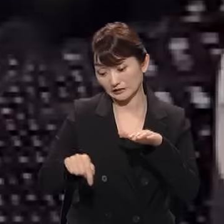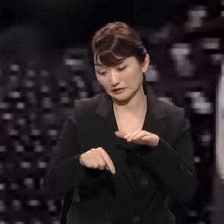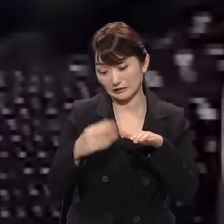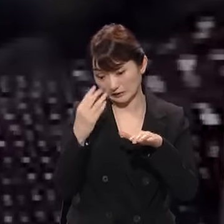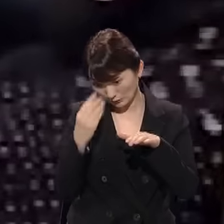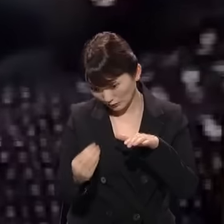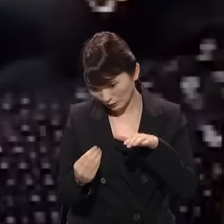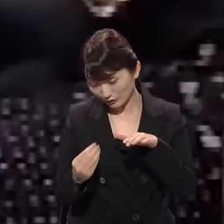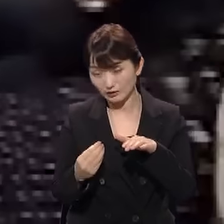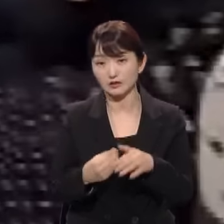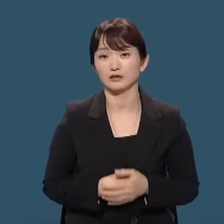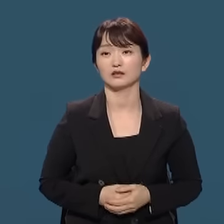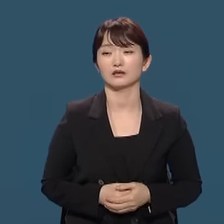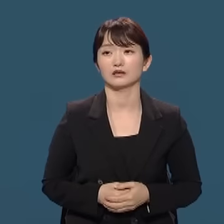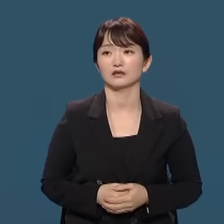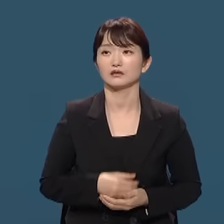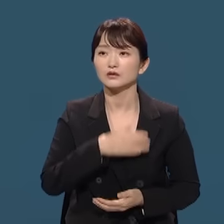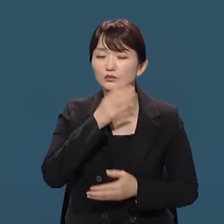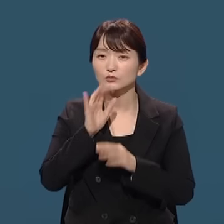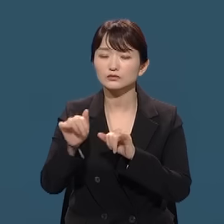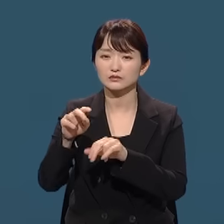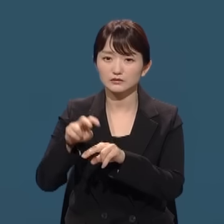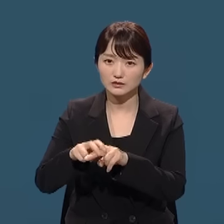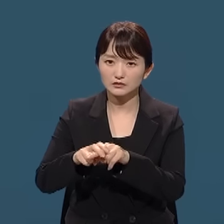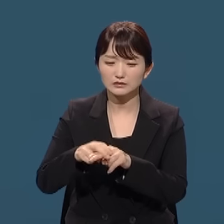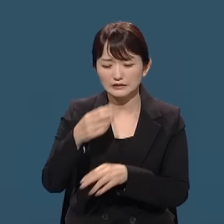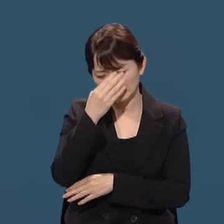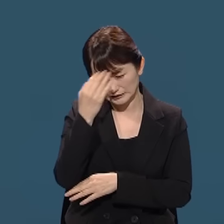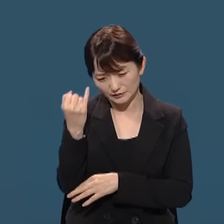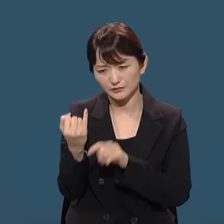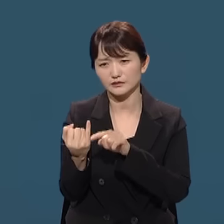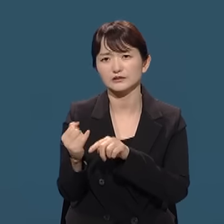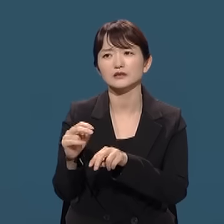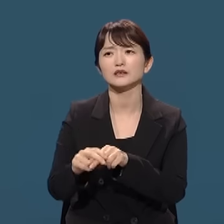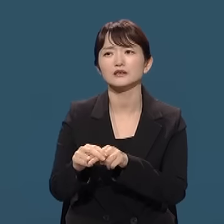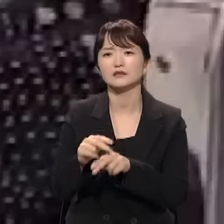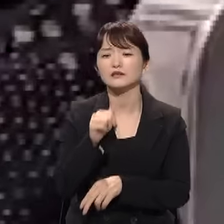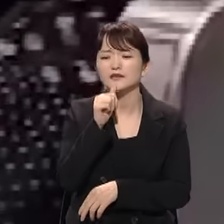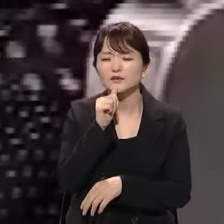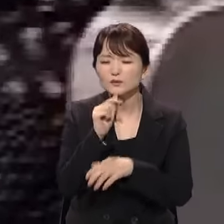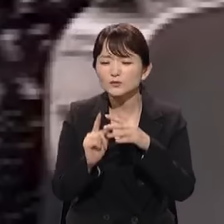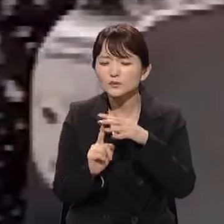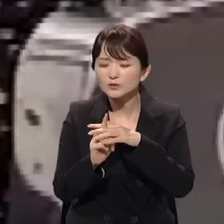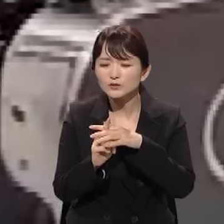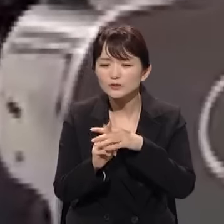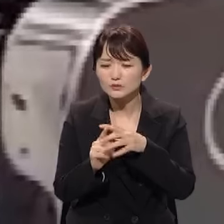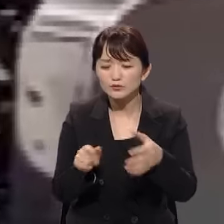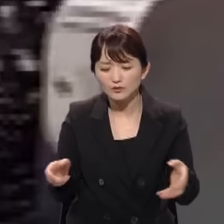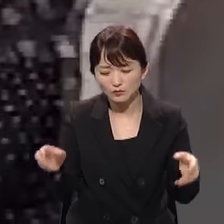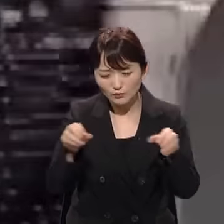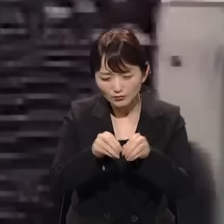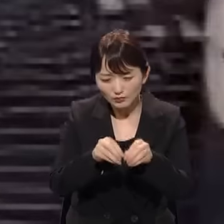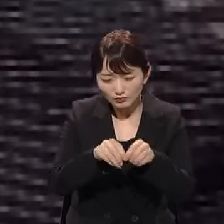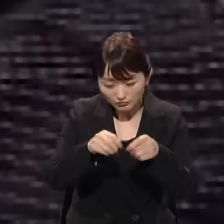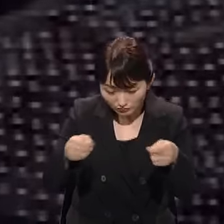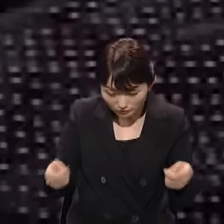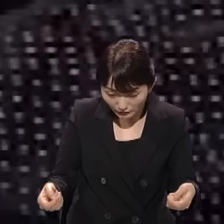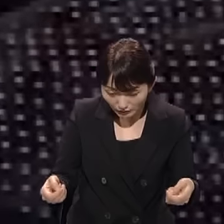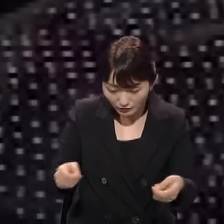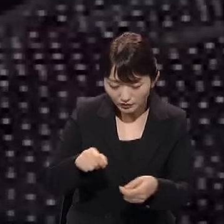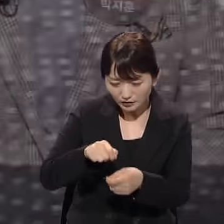목격된 모습입니다. 교통약자석에 이제 뭐 할머니인데 콩나물 봉지를 이제 꺼내더만 콩나물을 다듬기